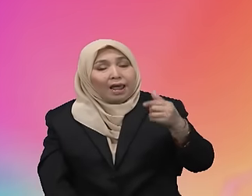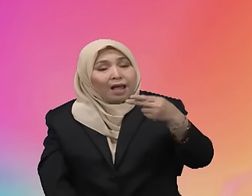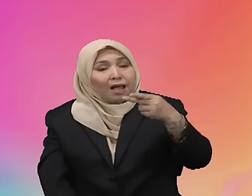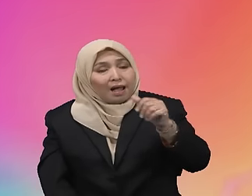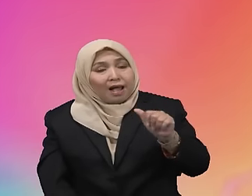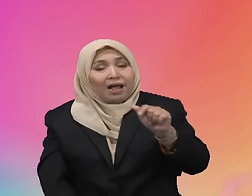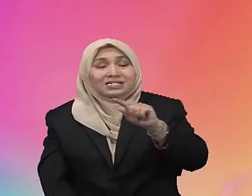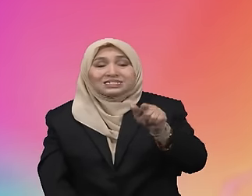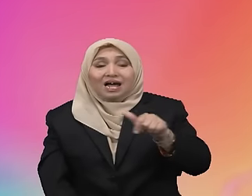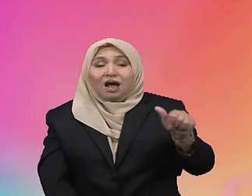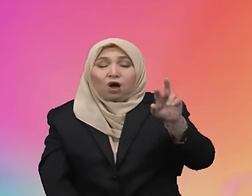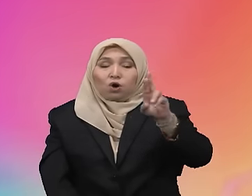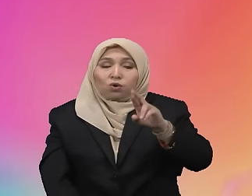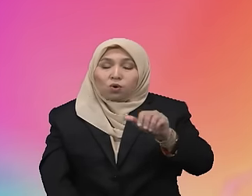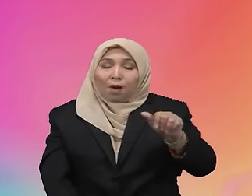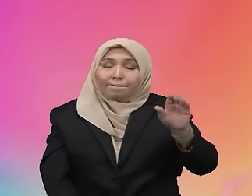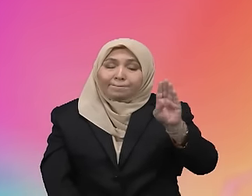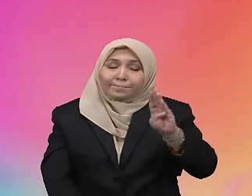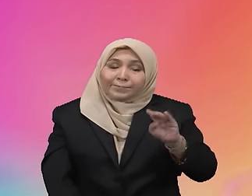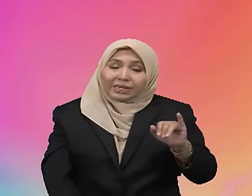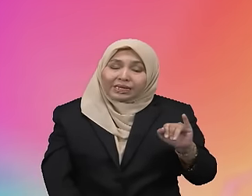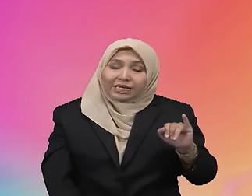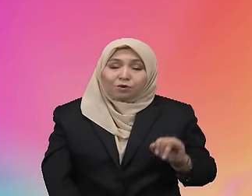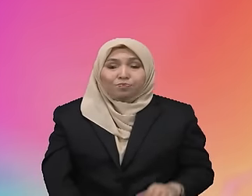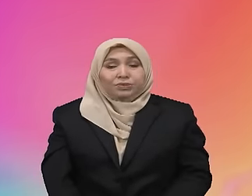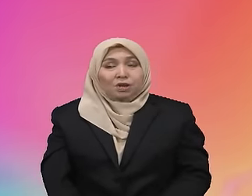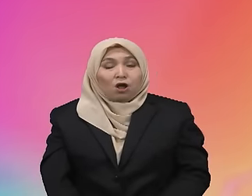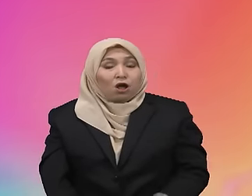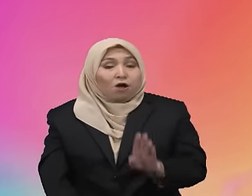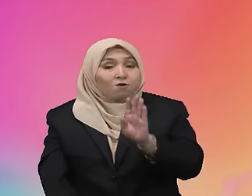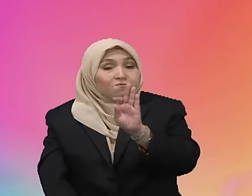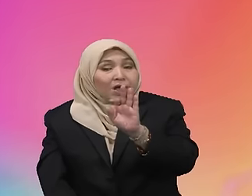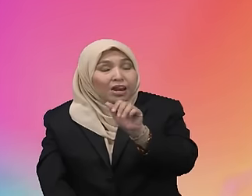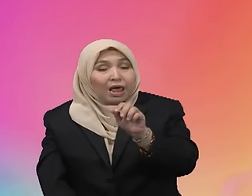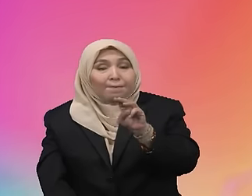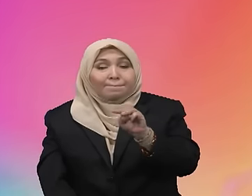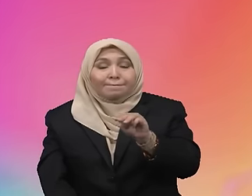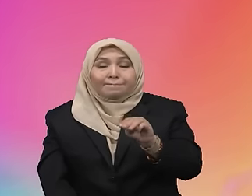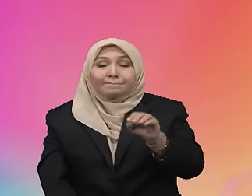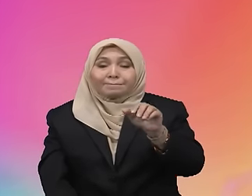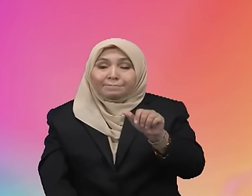قَالَ هَذَا رَبِّي. Silakan.